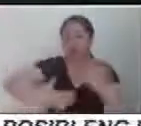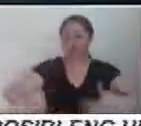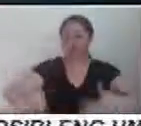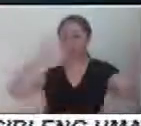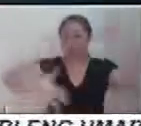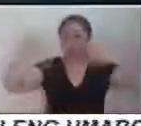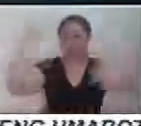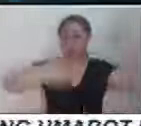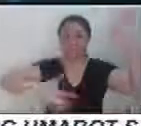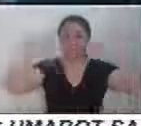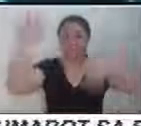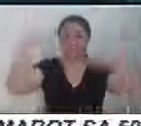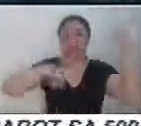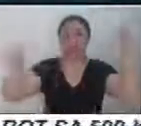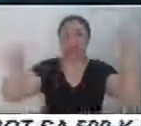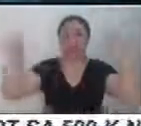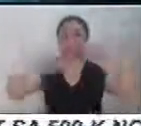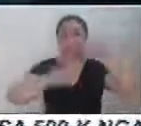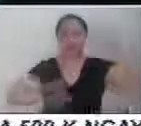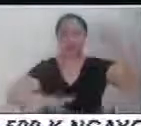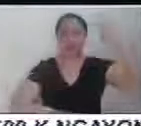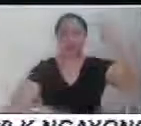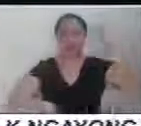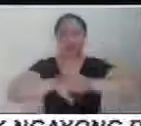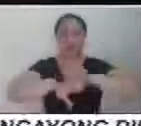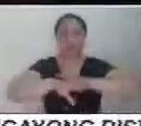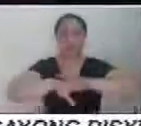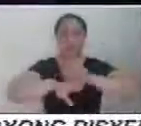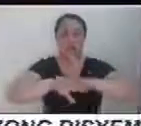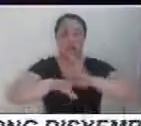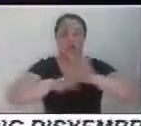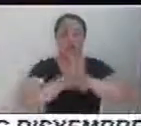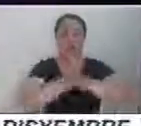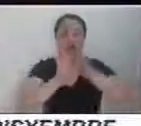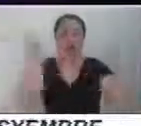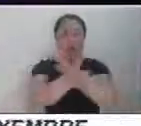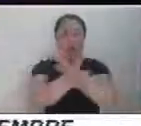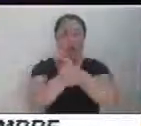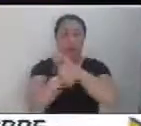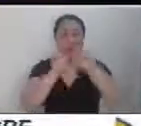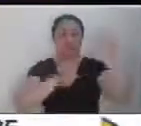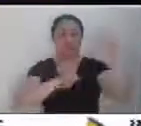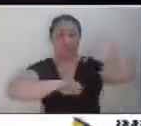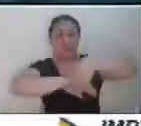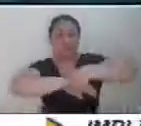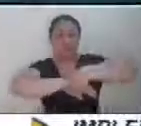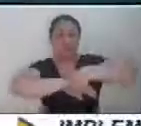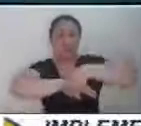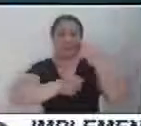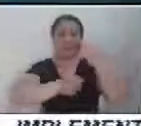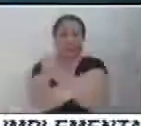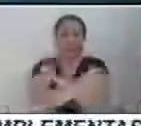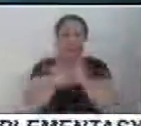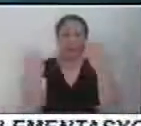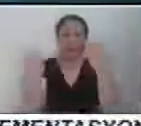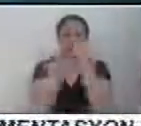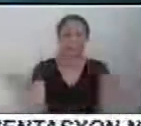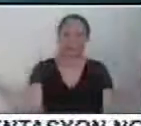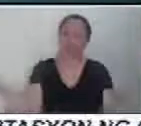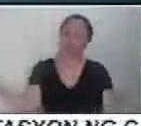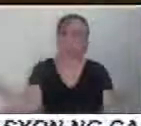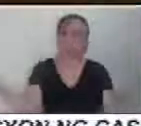talaga buhay. Ayon sa pamunuan ng San Mateo Fire Station, karamihan sa mga natupok na bahay ay pawang gawa sa light